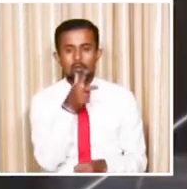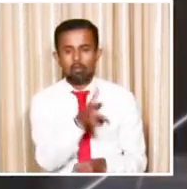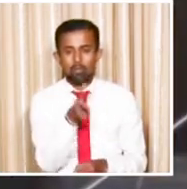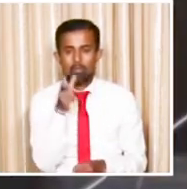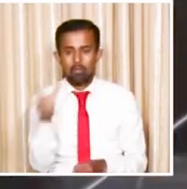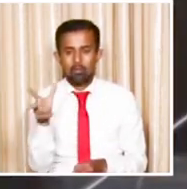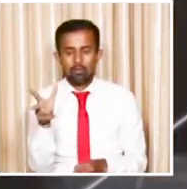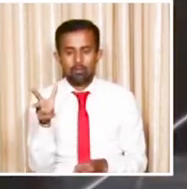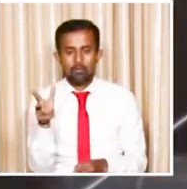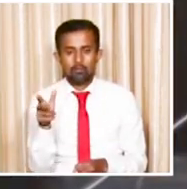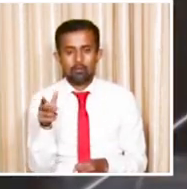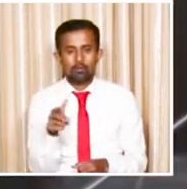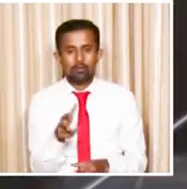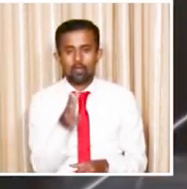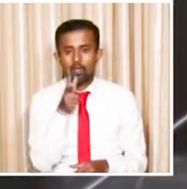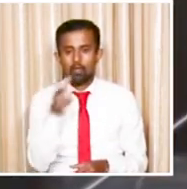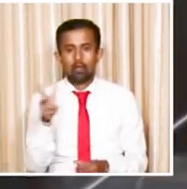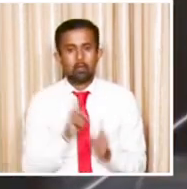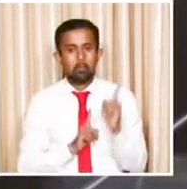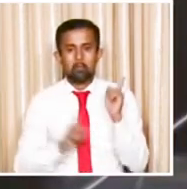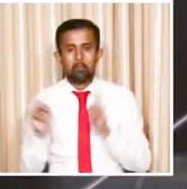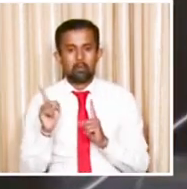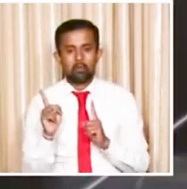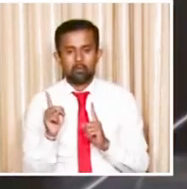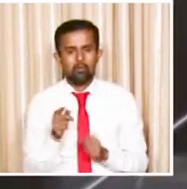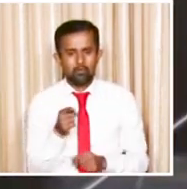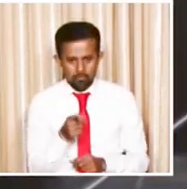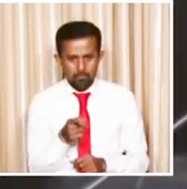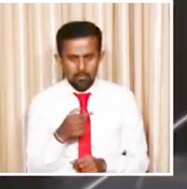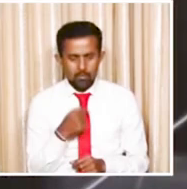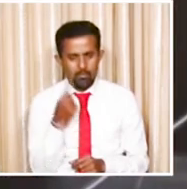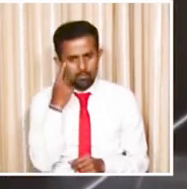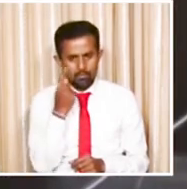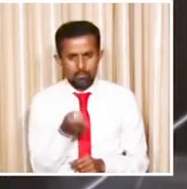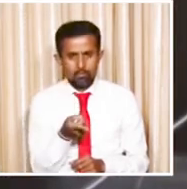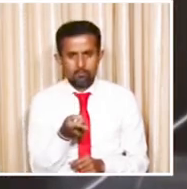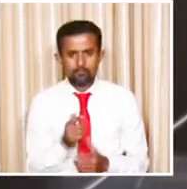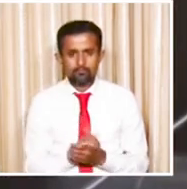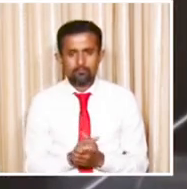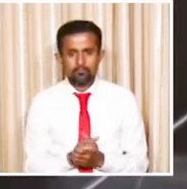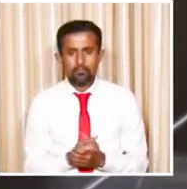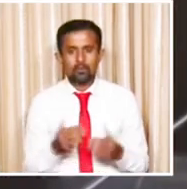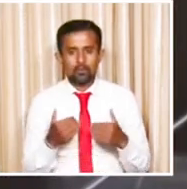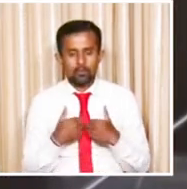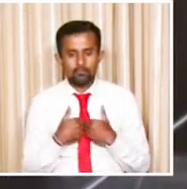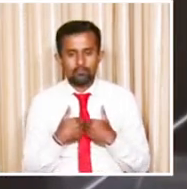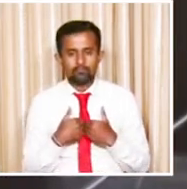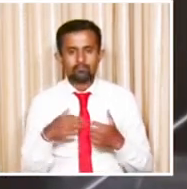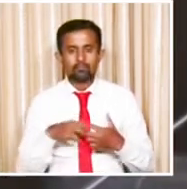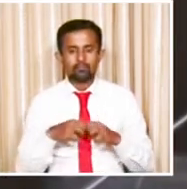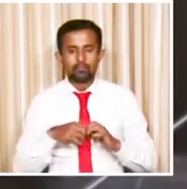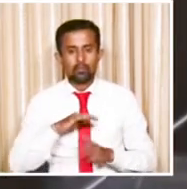මේක කාටවත් ඇඟිල්ල දික් කරලා බේරෙන්න පුළුවන් වැඩක්ද කියන එක අපි කල්පනා කරන්න ඕනි. මොකද අපි මේ